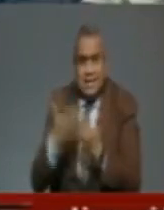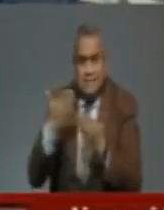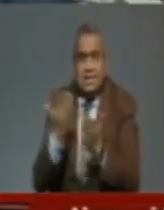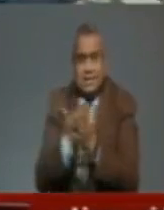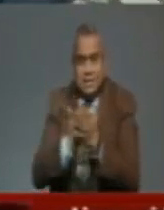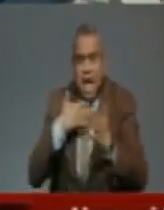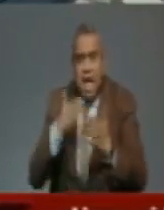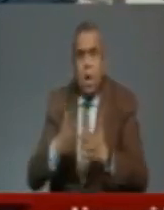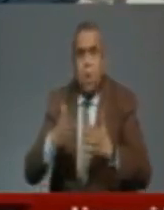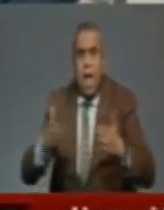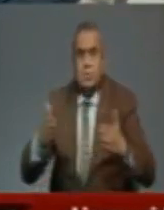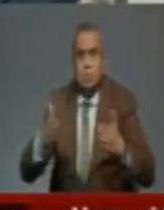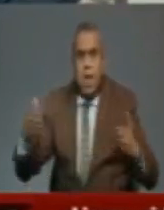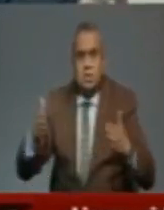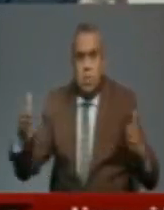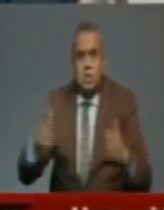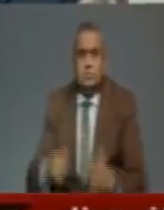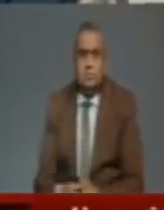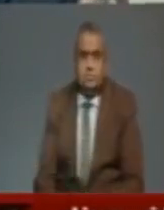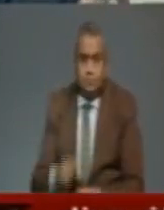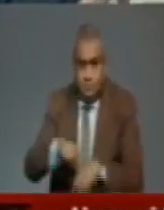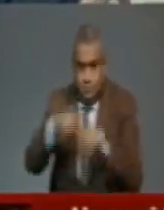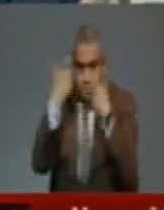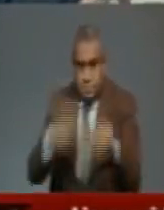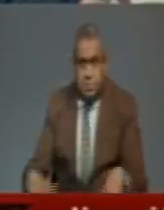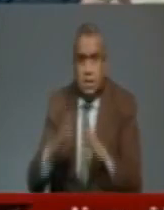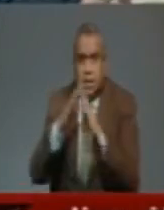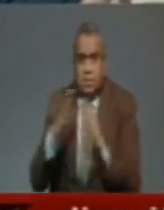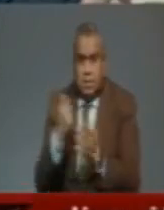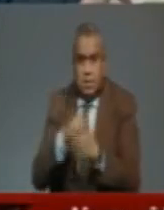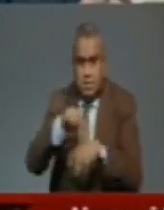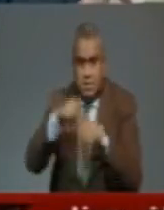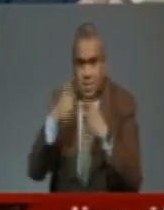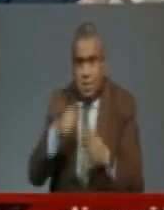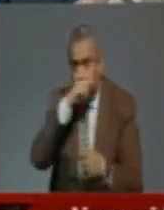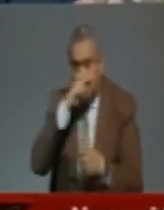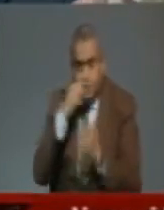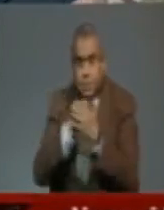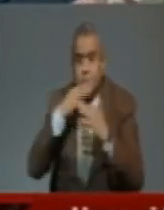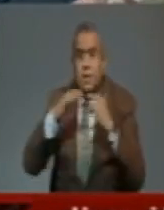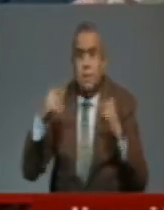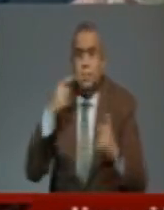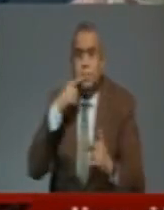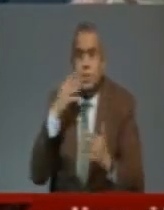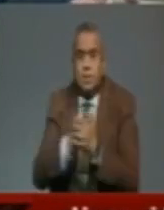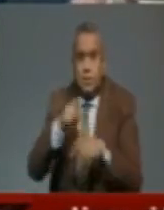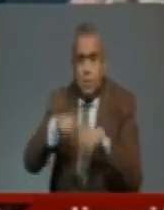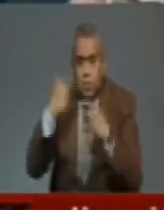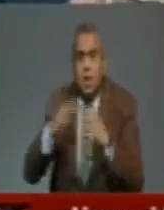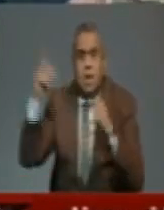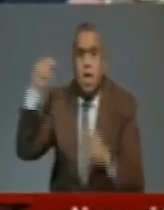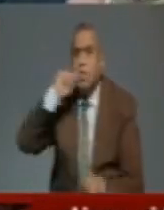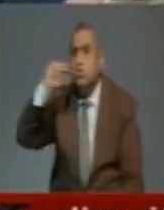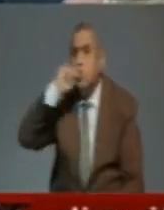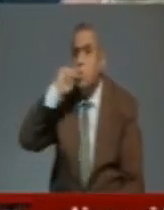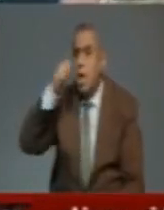الموضوعات في بلادنا كان منها مثلا ميناء اسكندريه، وممكن اتكلم على ميناء دمياط برضو. احنا ما